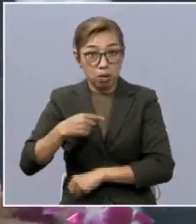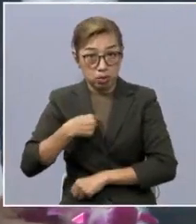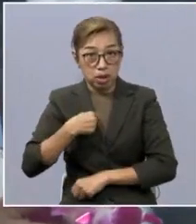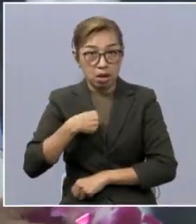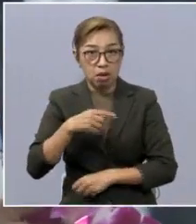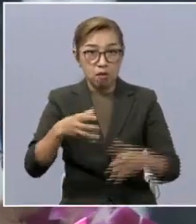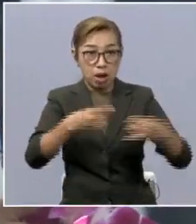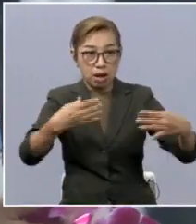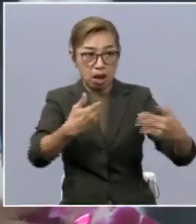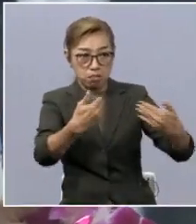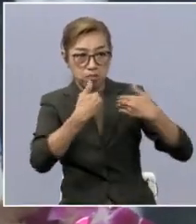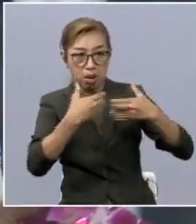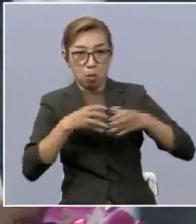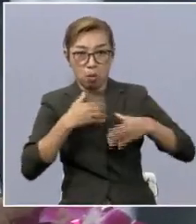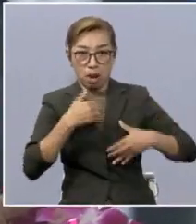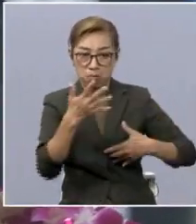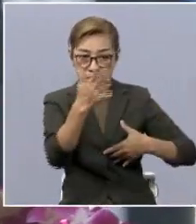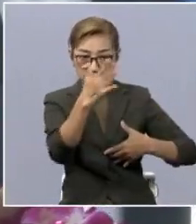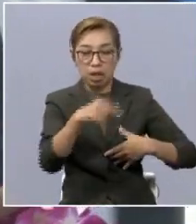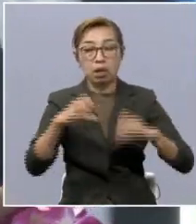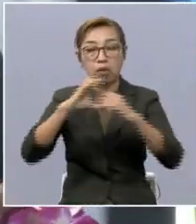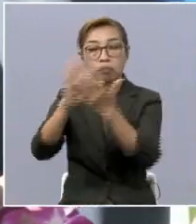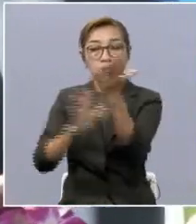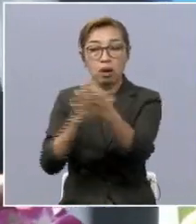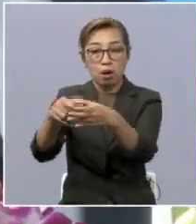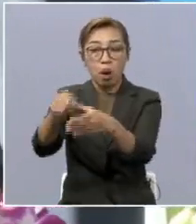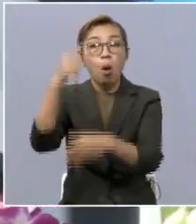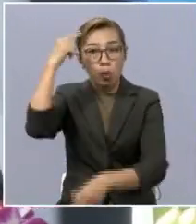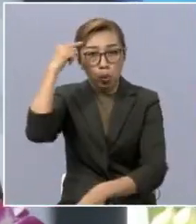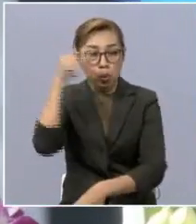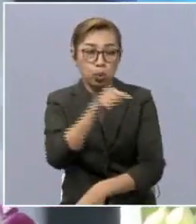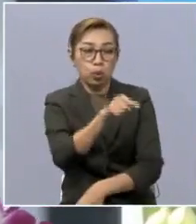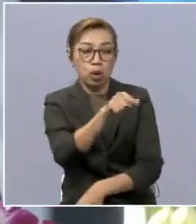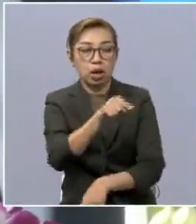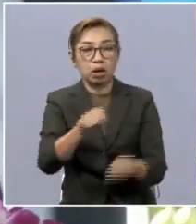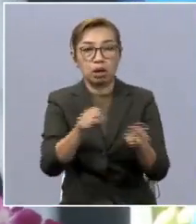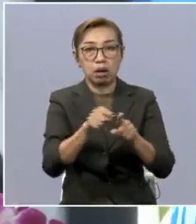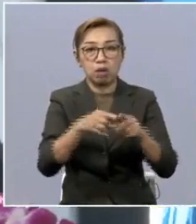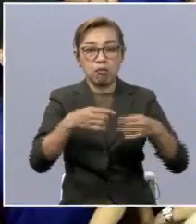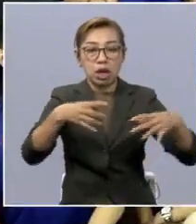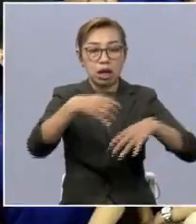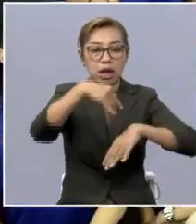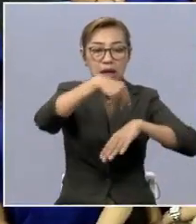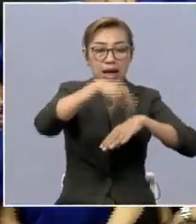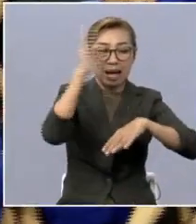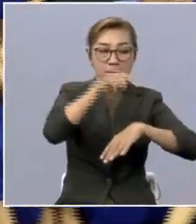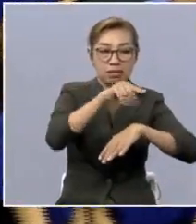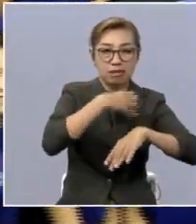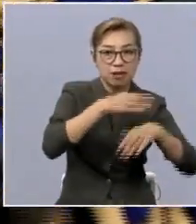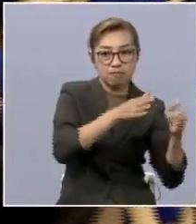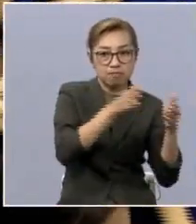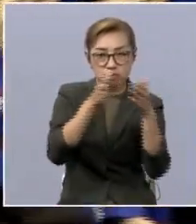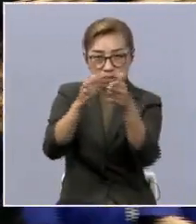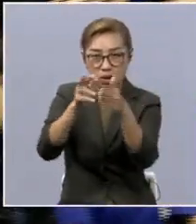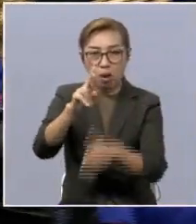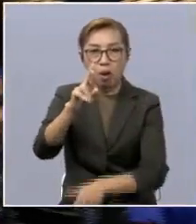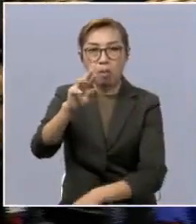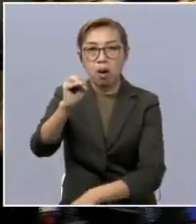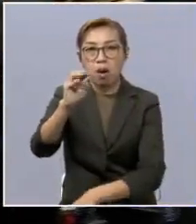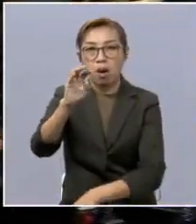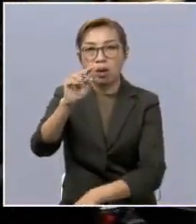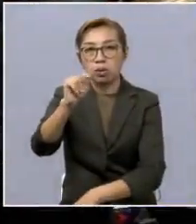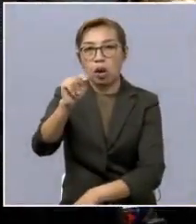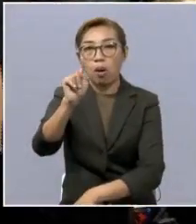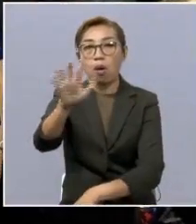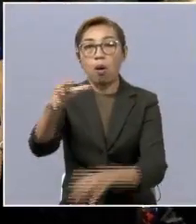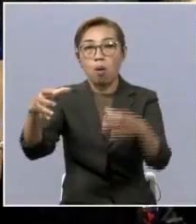ปรายส่วนพรรคภูมิใจไทยก็รู้ว่าฝ่ายค้านเนี่ยต้องการโจมตีรัฐมนตรีบางคนของพรรคเพื่อให้กระทบกับภาพลักษณ์ของพรรคในส